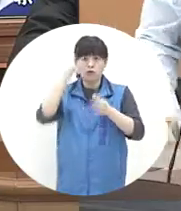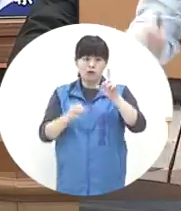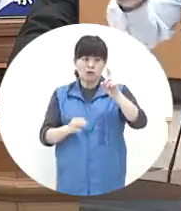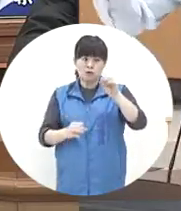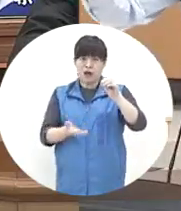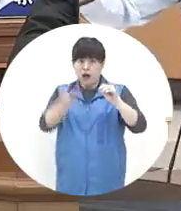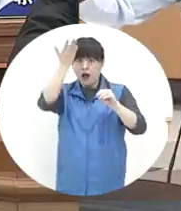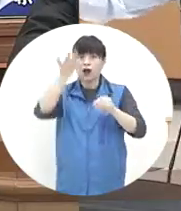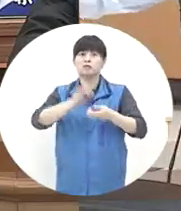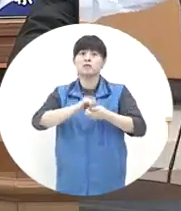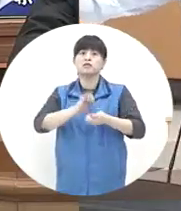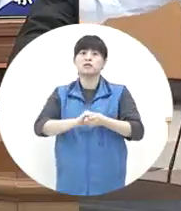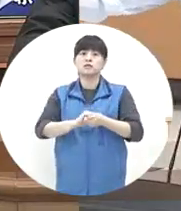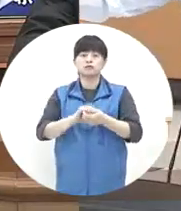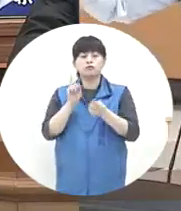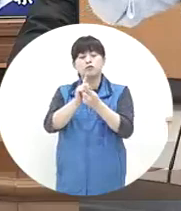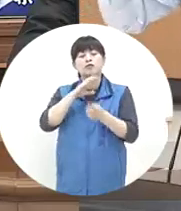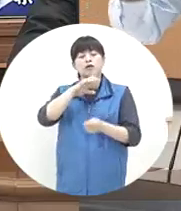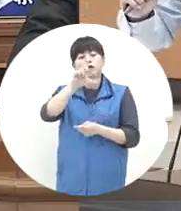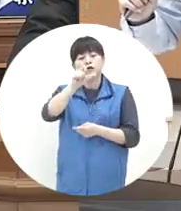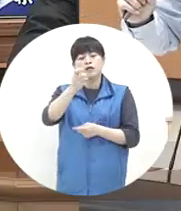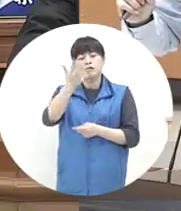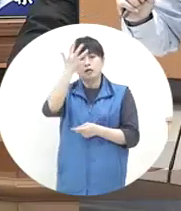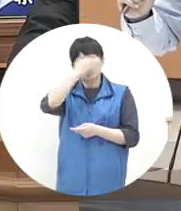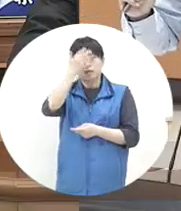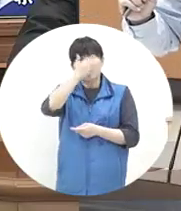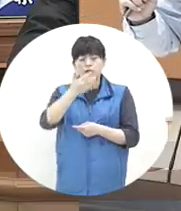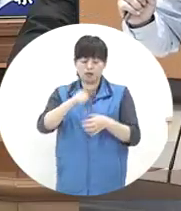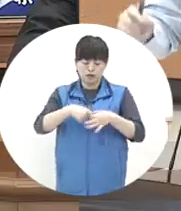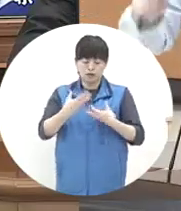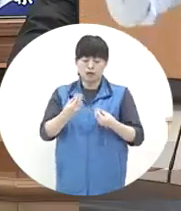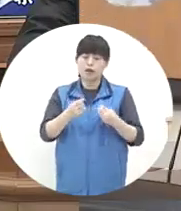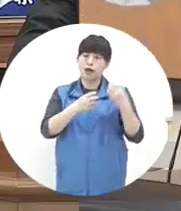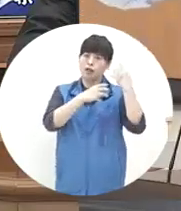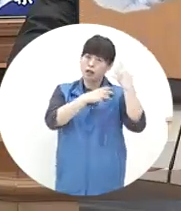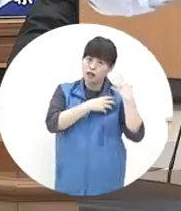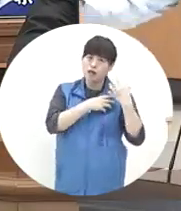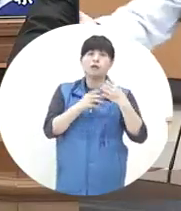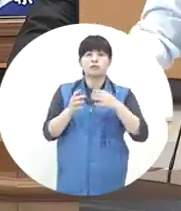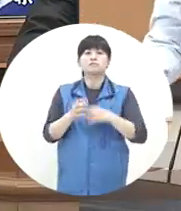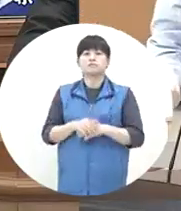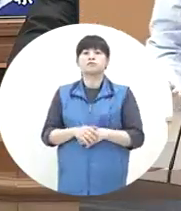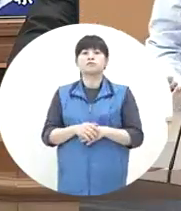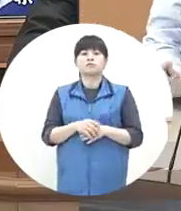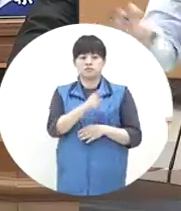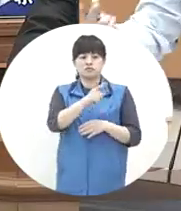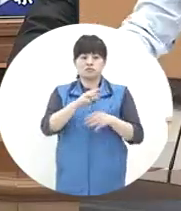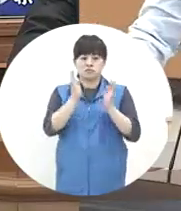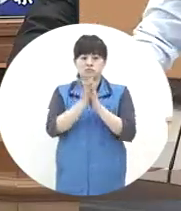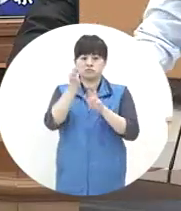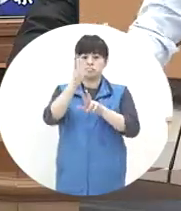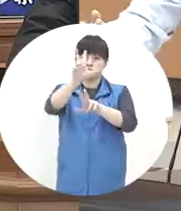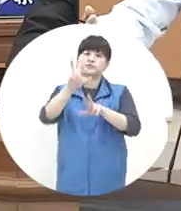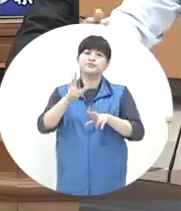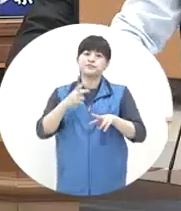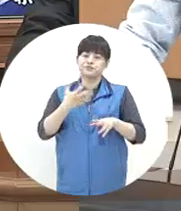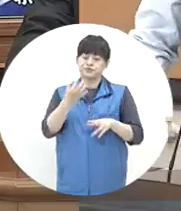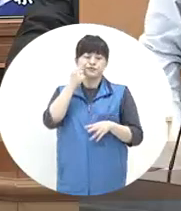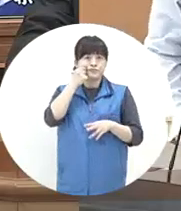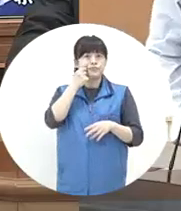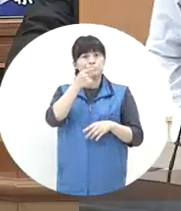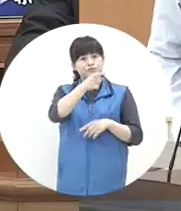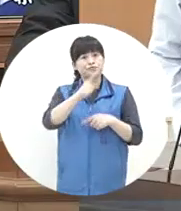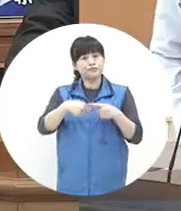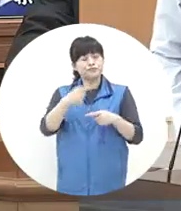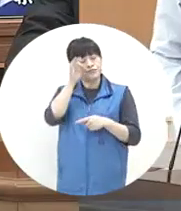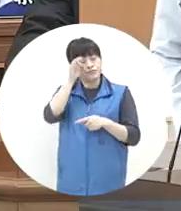可能。这实在是对65岁以上没有收入的老人家是一个很大。好，你没有办法全额补助，我们的财政不够，那不然你起码你